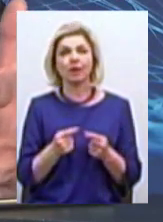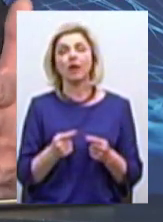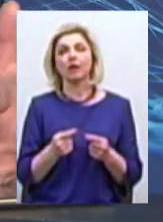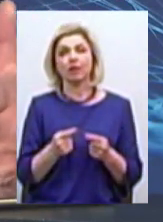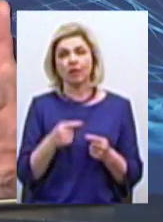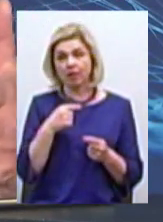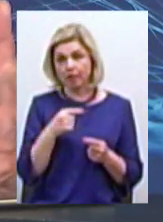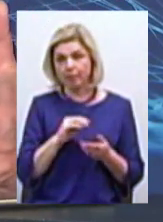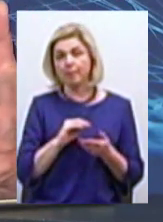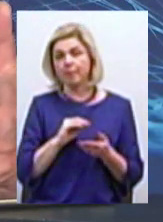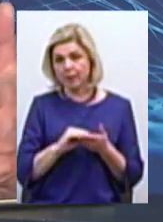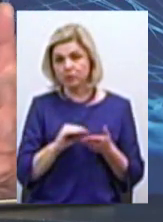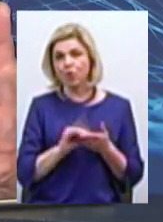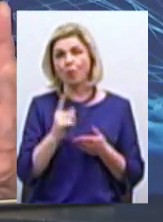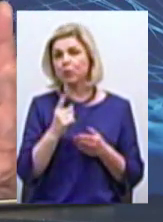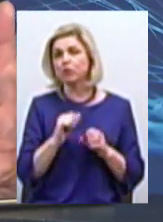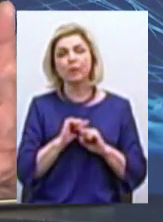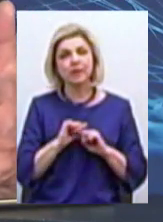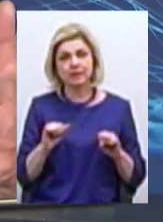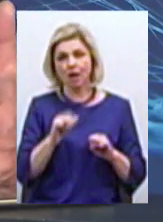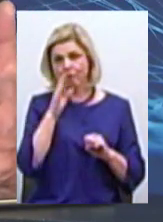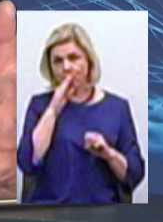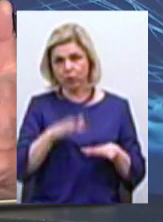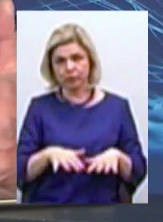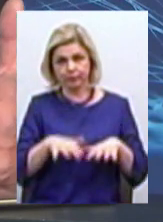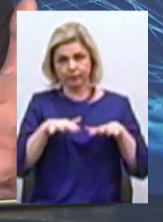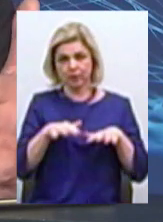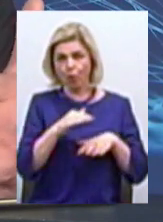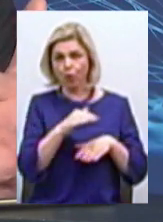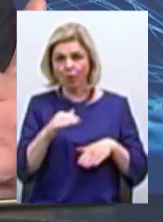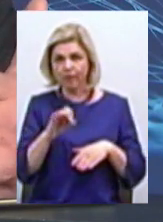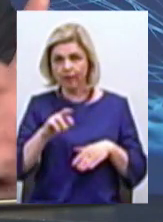визначають, чому не можна підіймати рівень води. Насамперед,